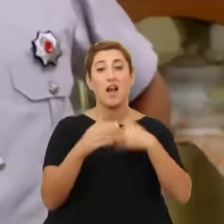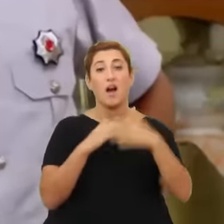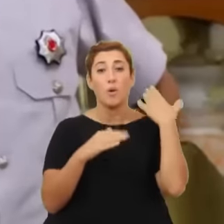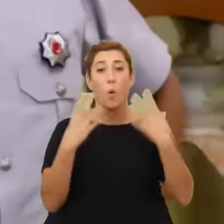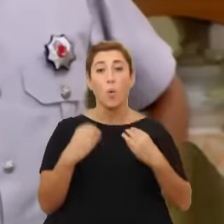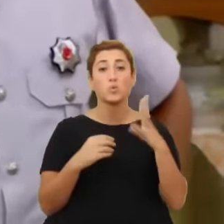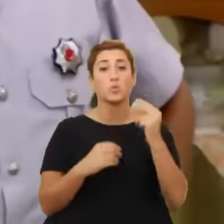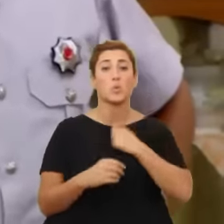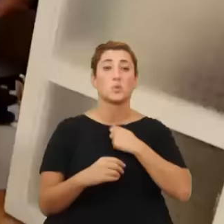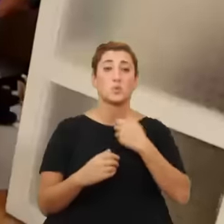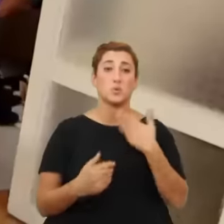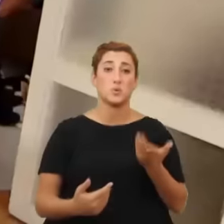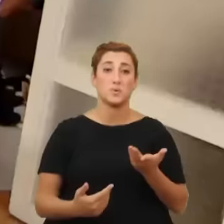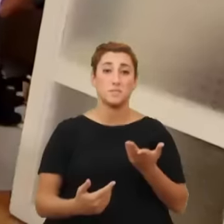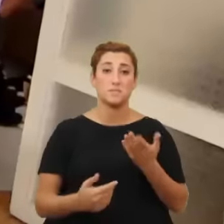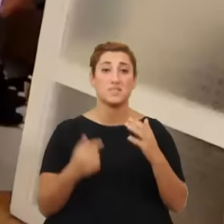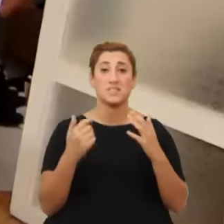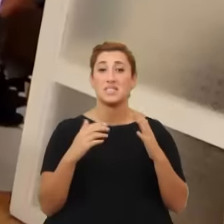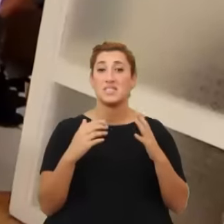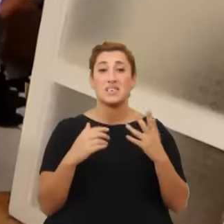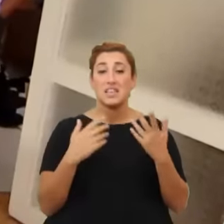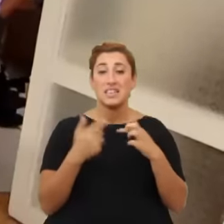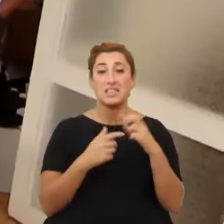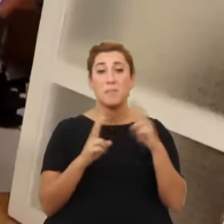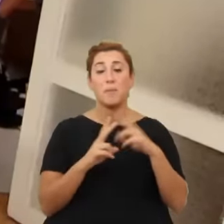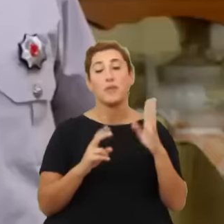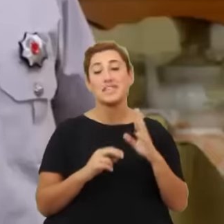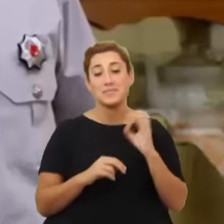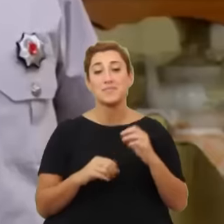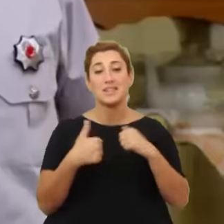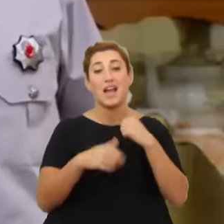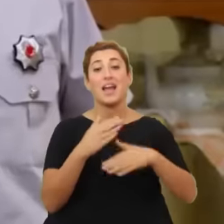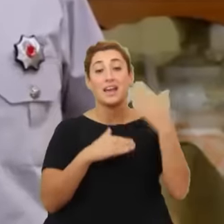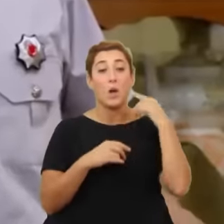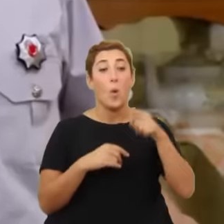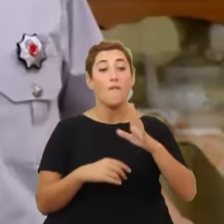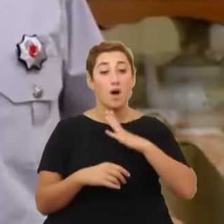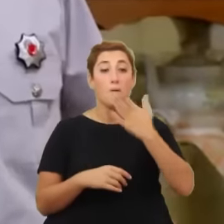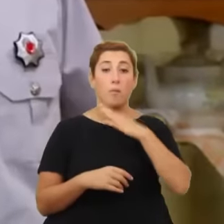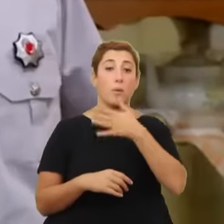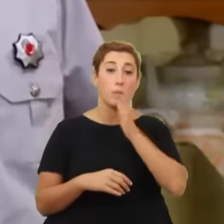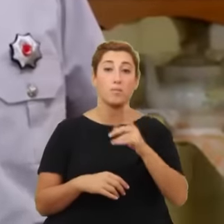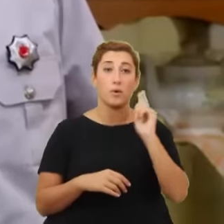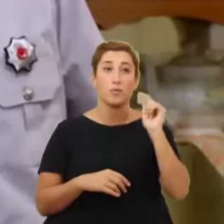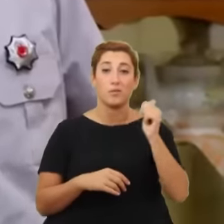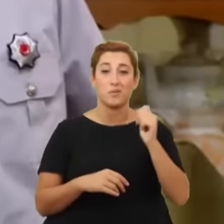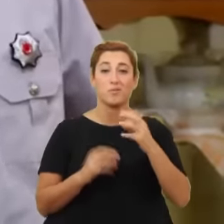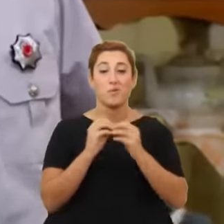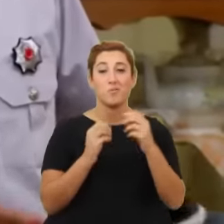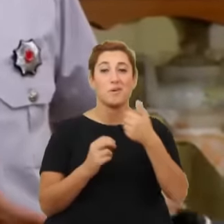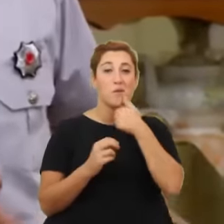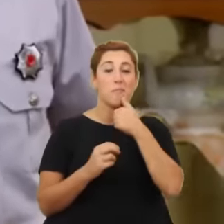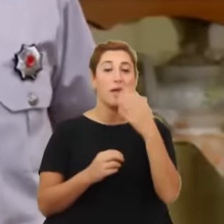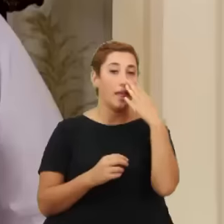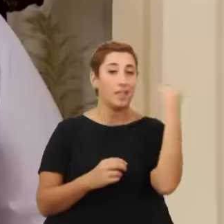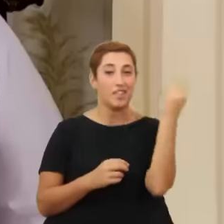eser falan filan çok üzüldüm. Rıza Bey, ay Allah. Ya yenge hanım, şimdi tarihi eser mi değil mi onu da bilmiyoruz işte. Düğünde babası bizim hanıma